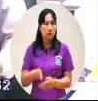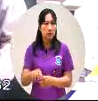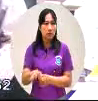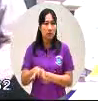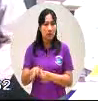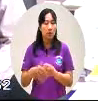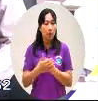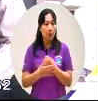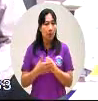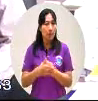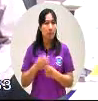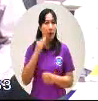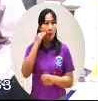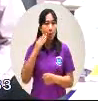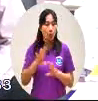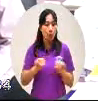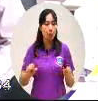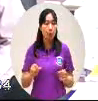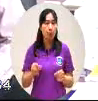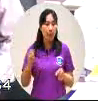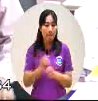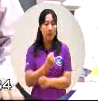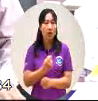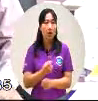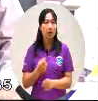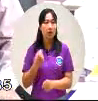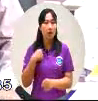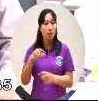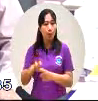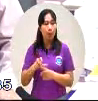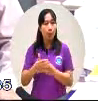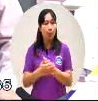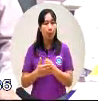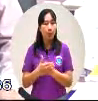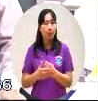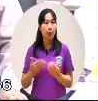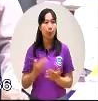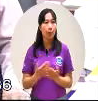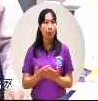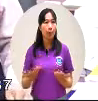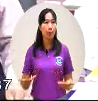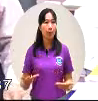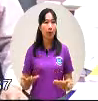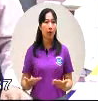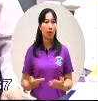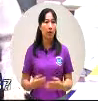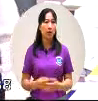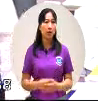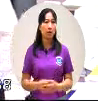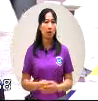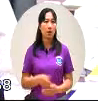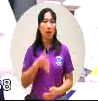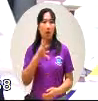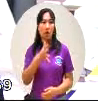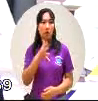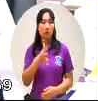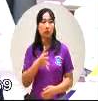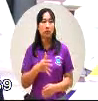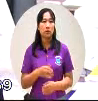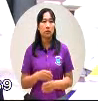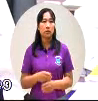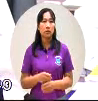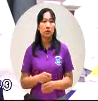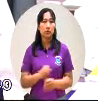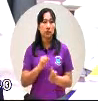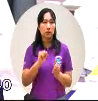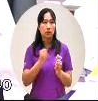了，没有办法登记农保了。啊， 我是想请教那个科研，那个是不是他是不是有公